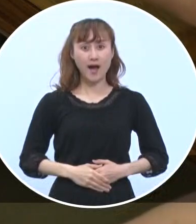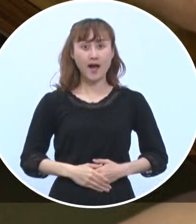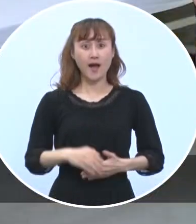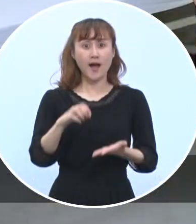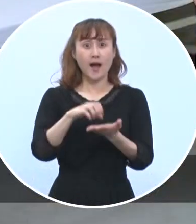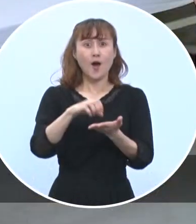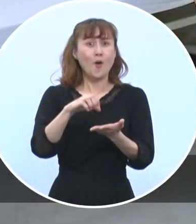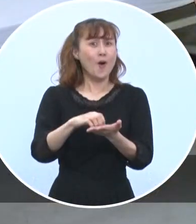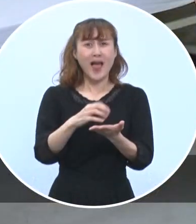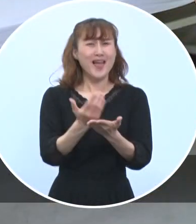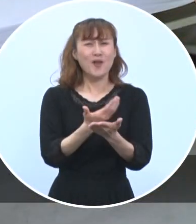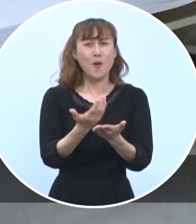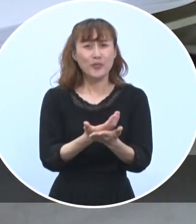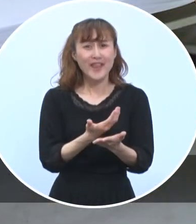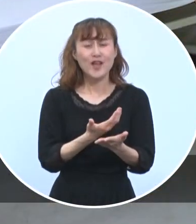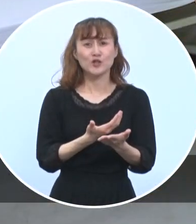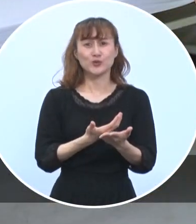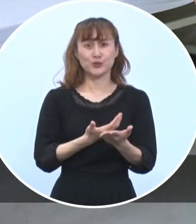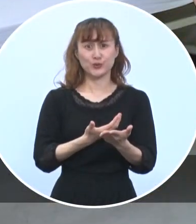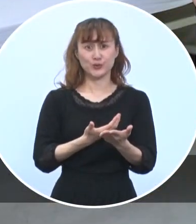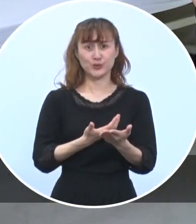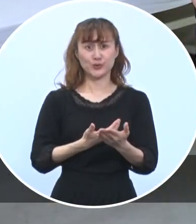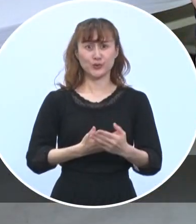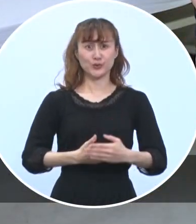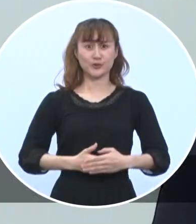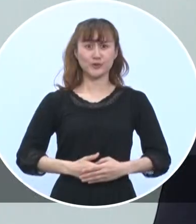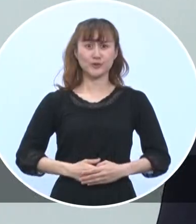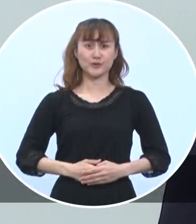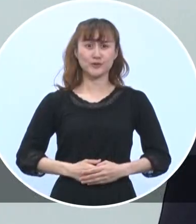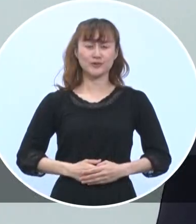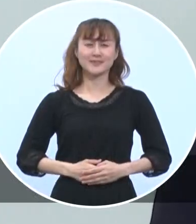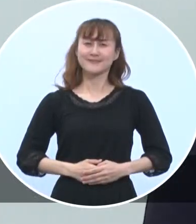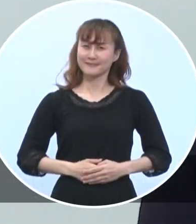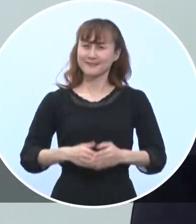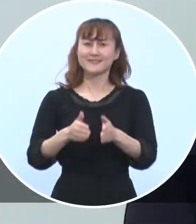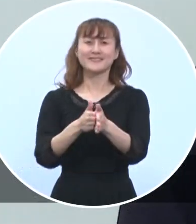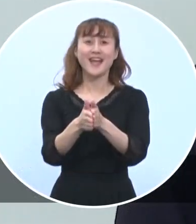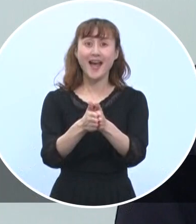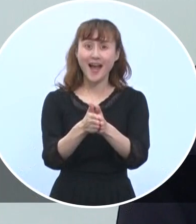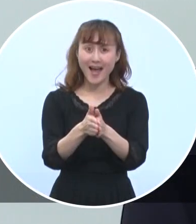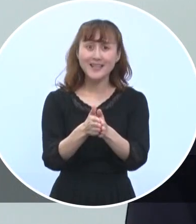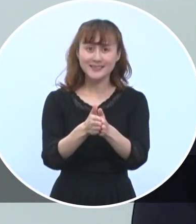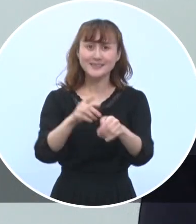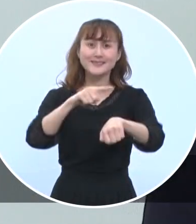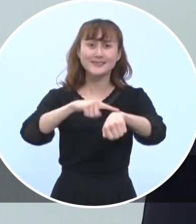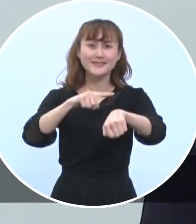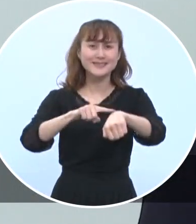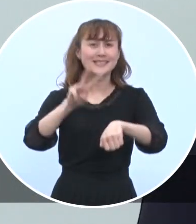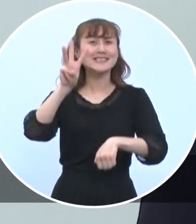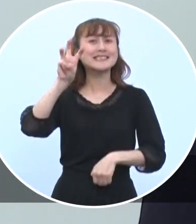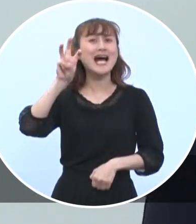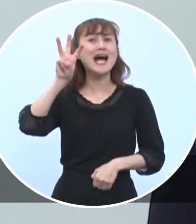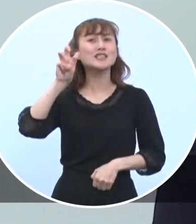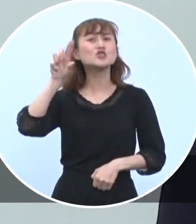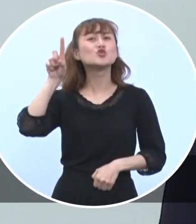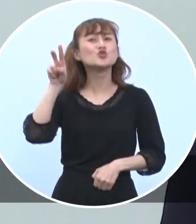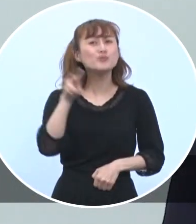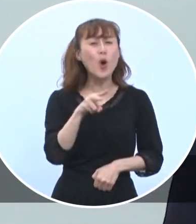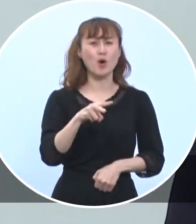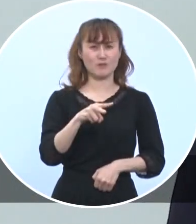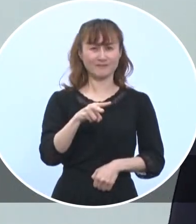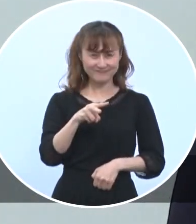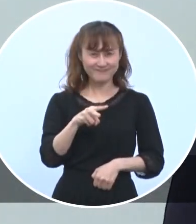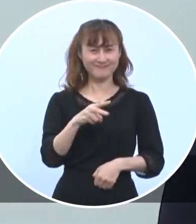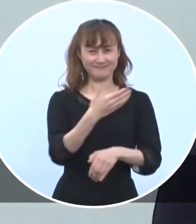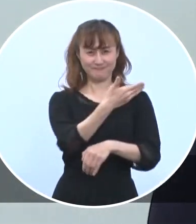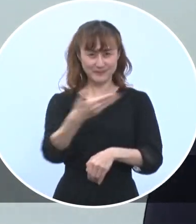こんなに汚れ残ってるんですか？ 手洗いは30秒程度かけて水と石鹸で